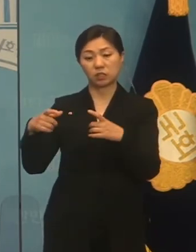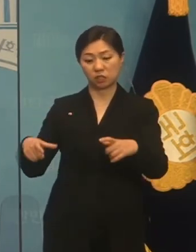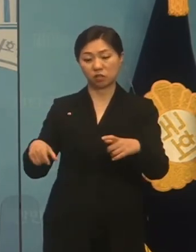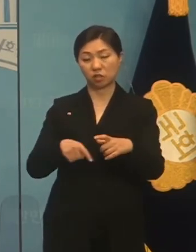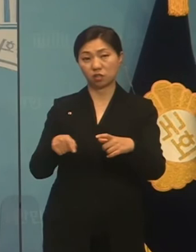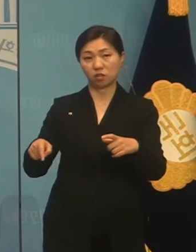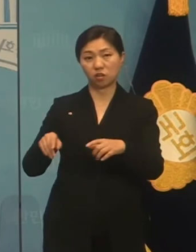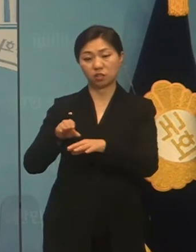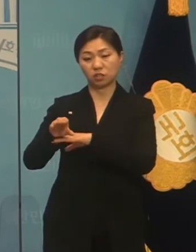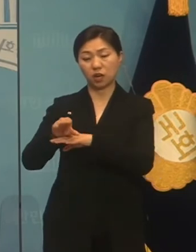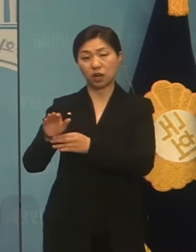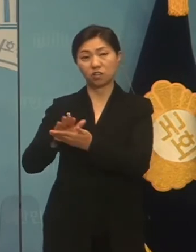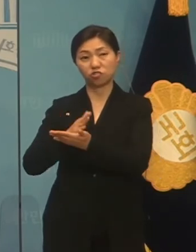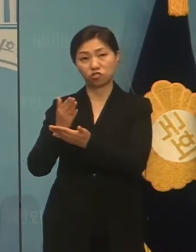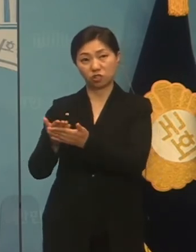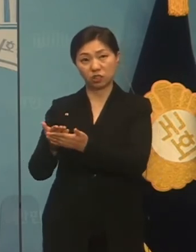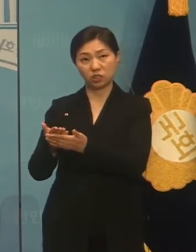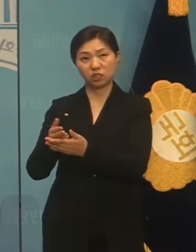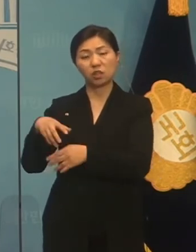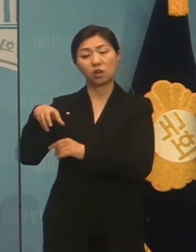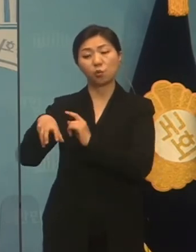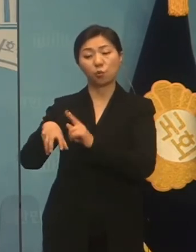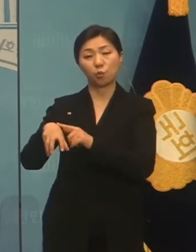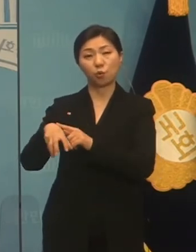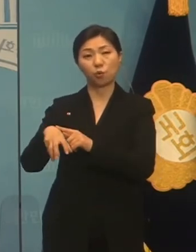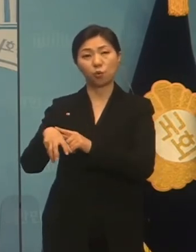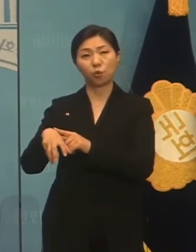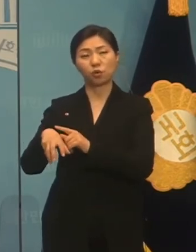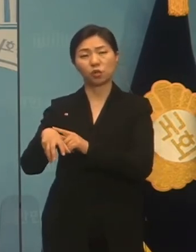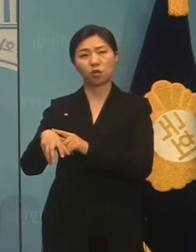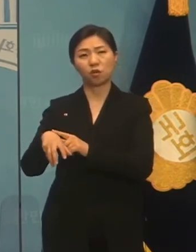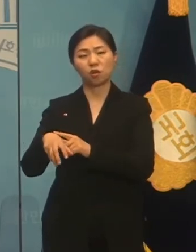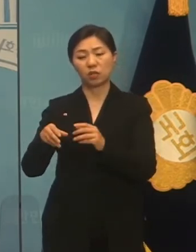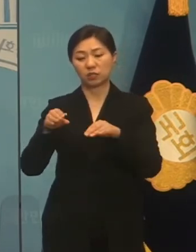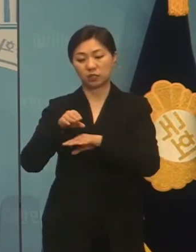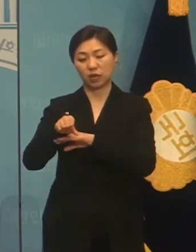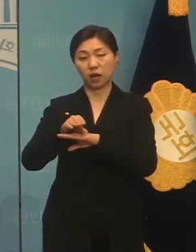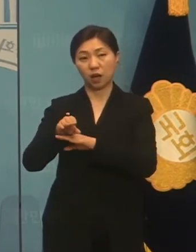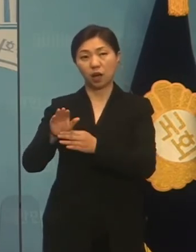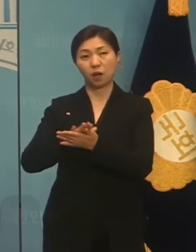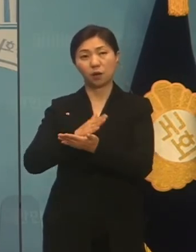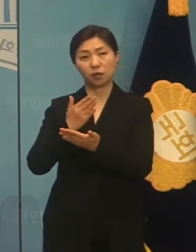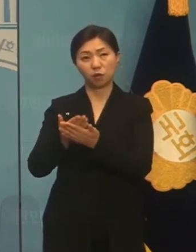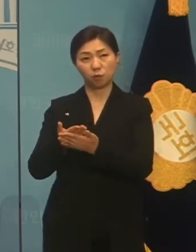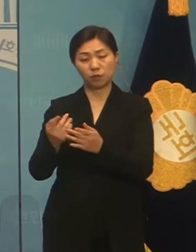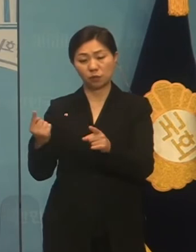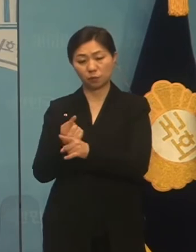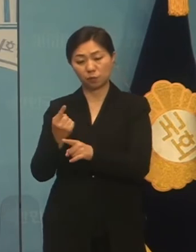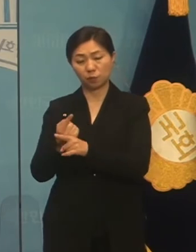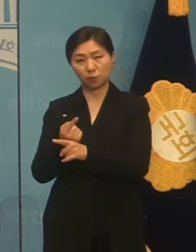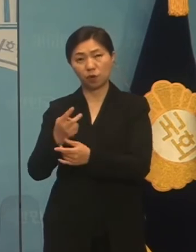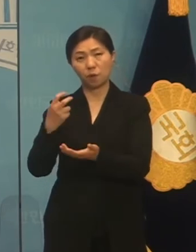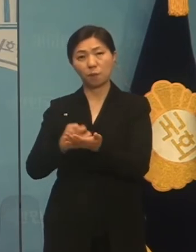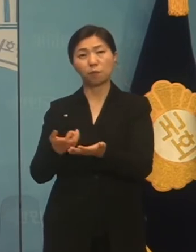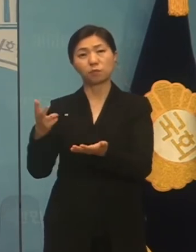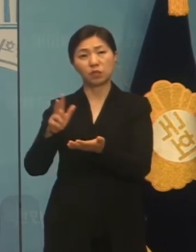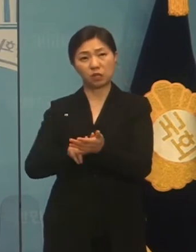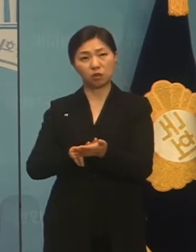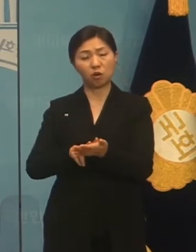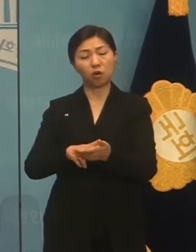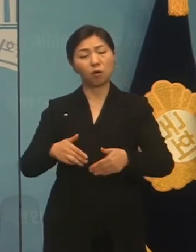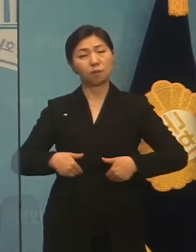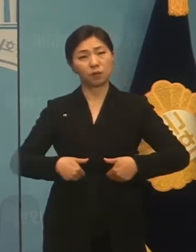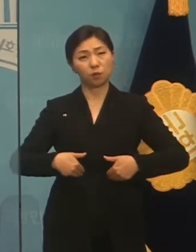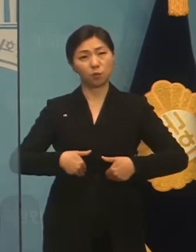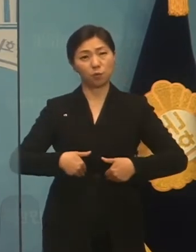김모 사장님께서 자동차 정비사업 관련 법률의 개정이 필요하다고